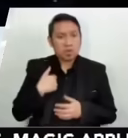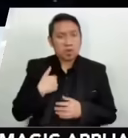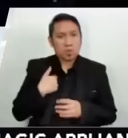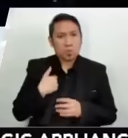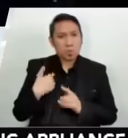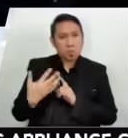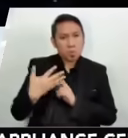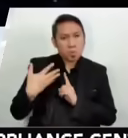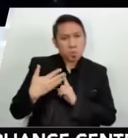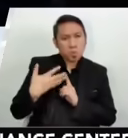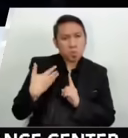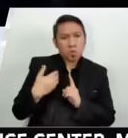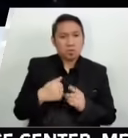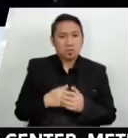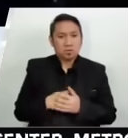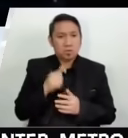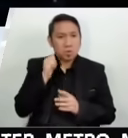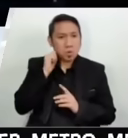Inaano?